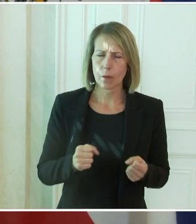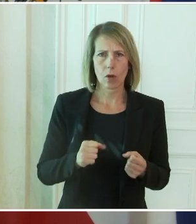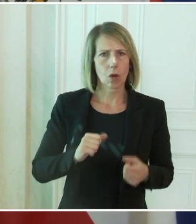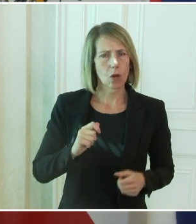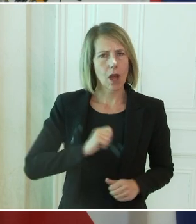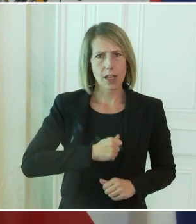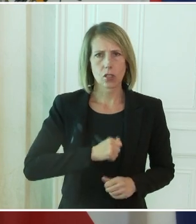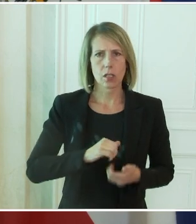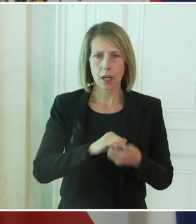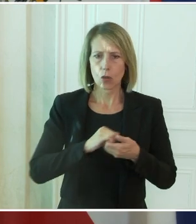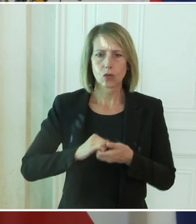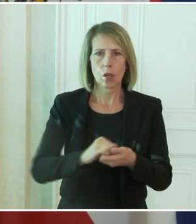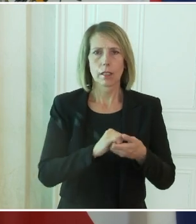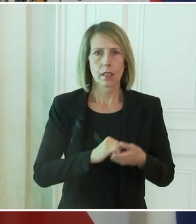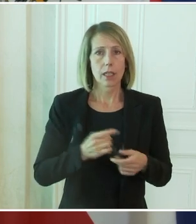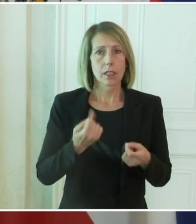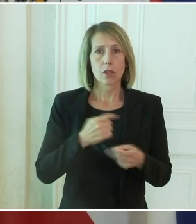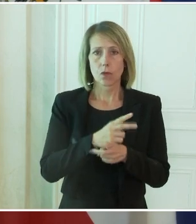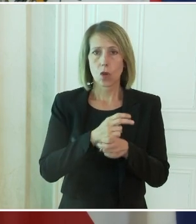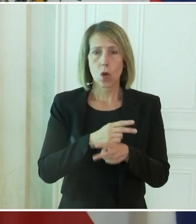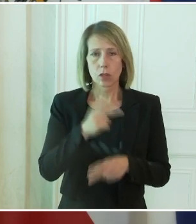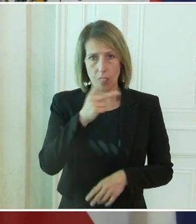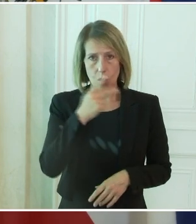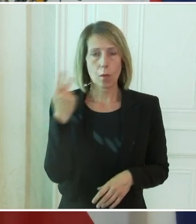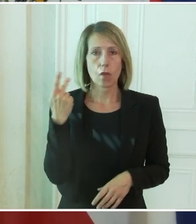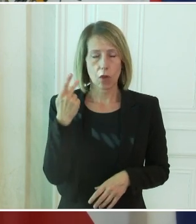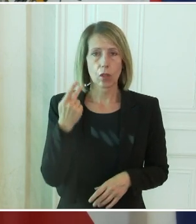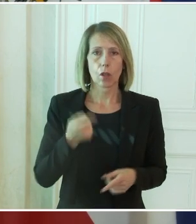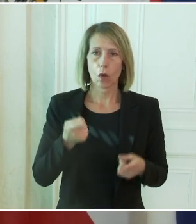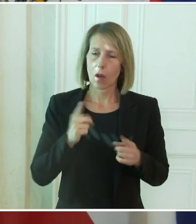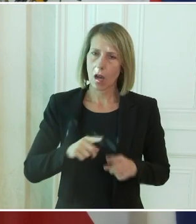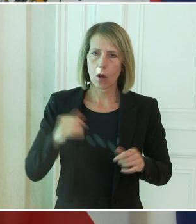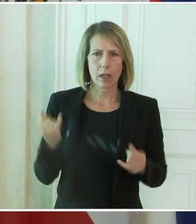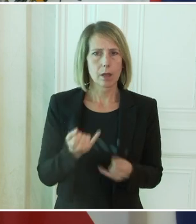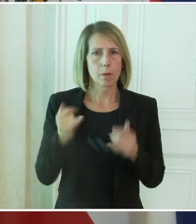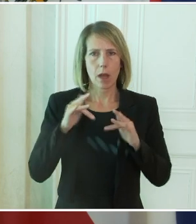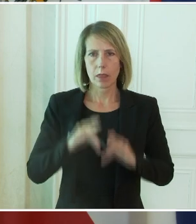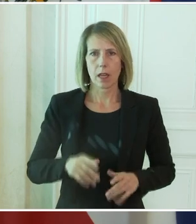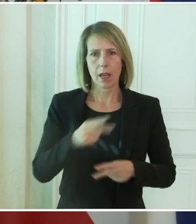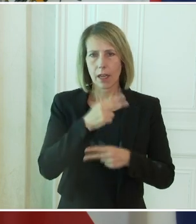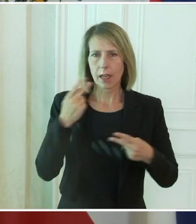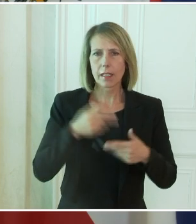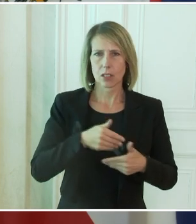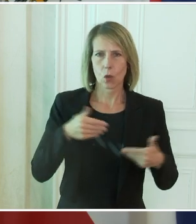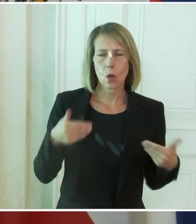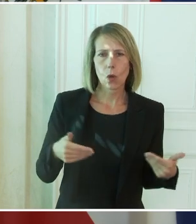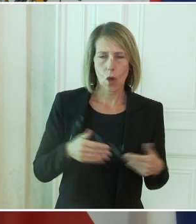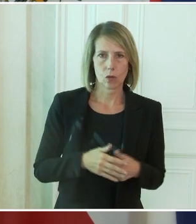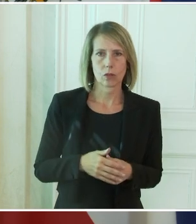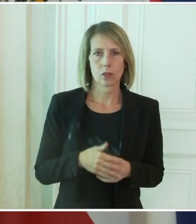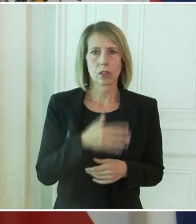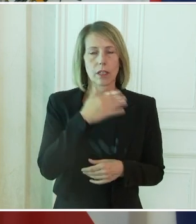sagen, die Solidarität der österreichischen Bevölkerung ist hier ungebrochen und riesengroß. Viele